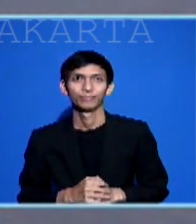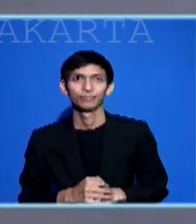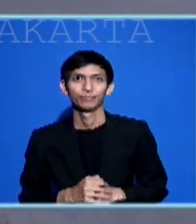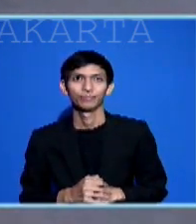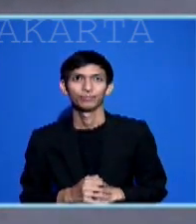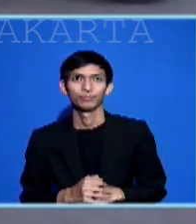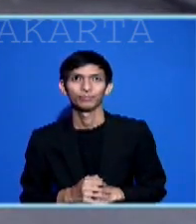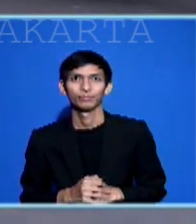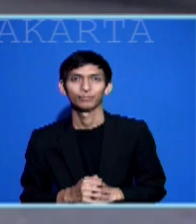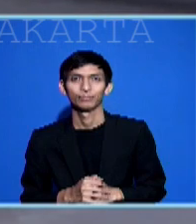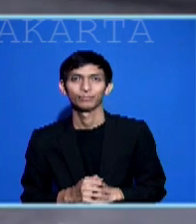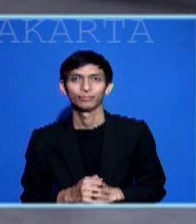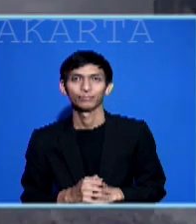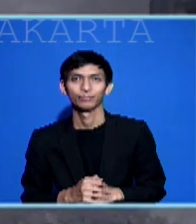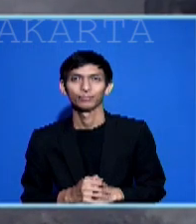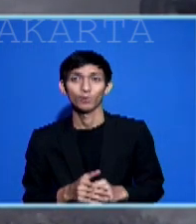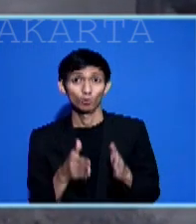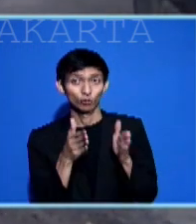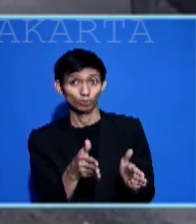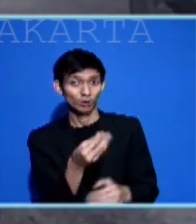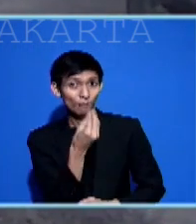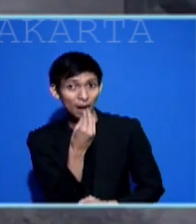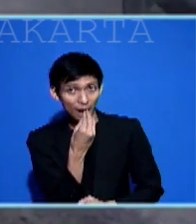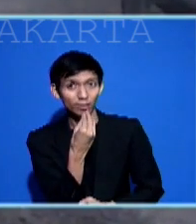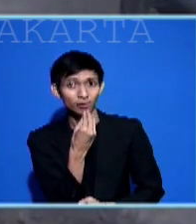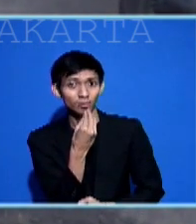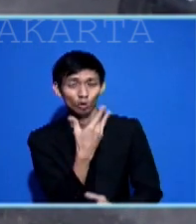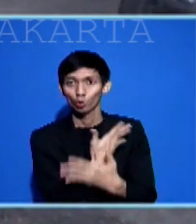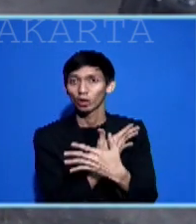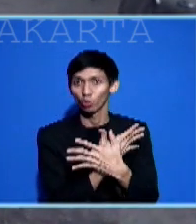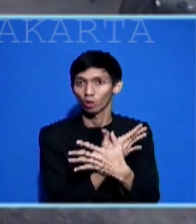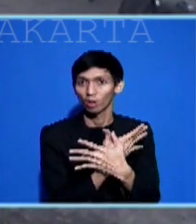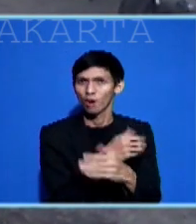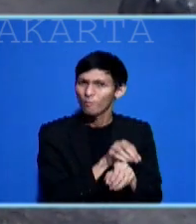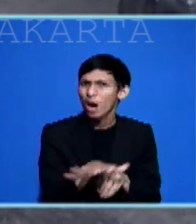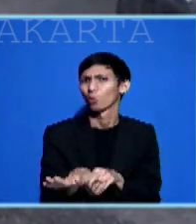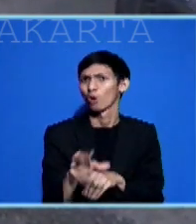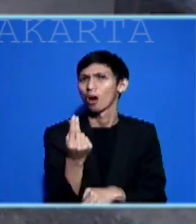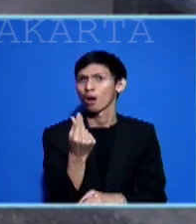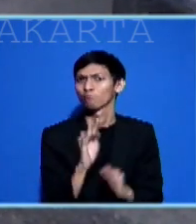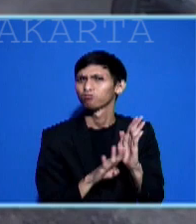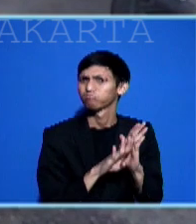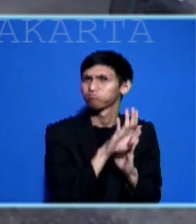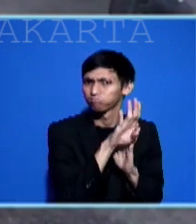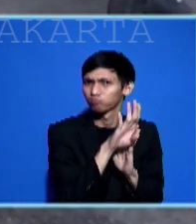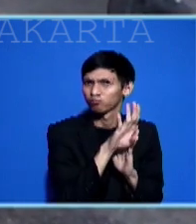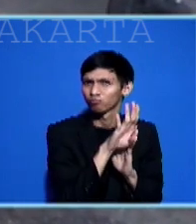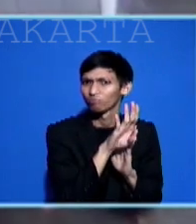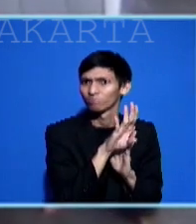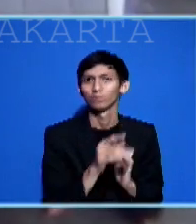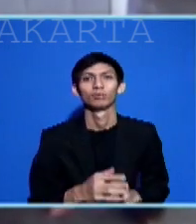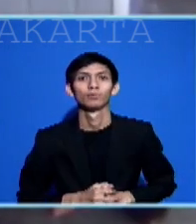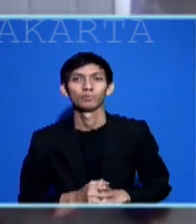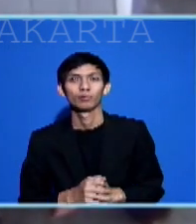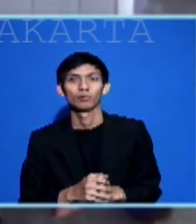masyarakat sektor usaha kuliner di Gunung Kidul merasakan dampak melambungnya harga beras usaha kuliner nasi uduk dan bubur ayam ini misalnya